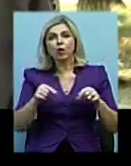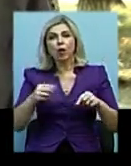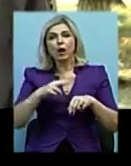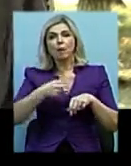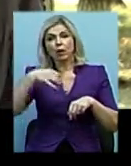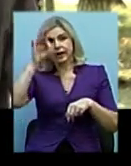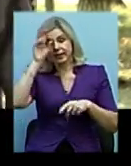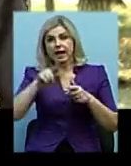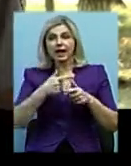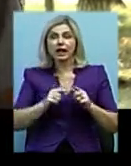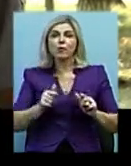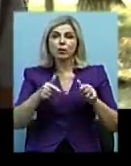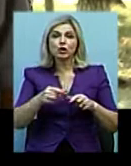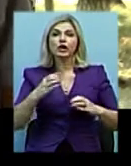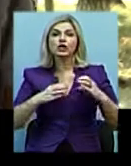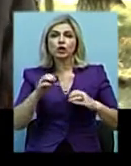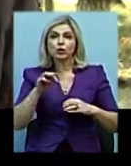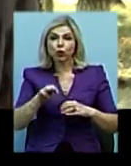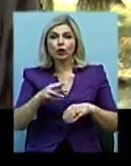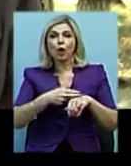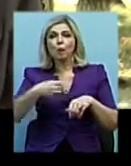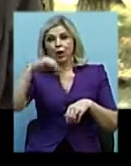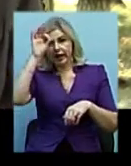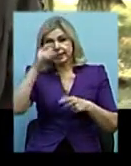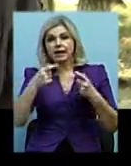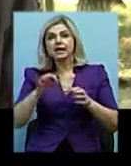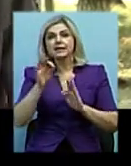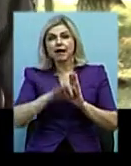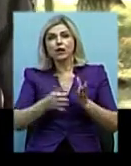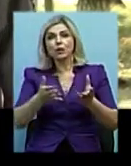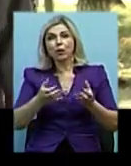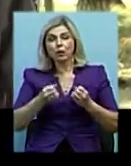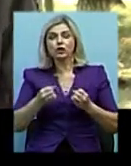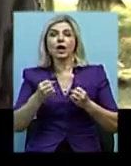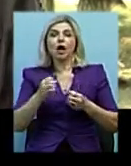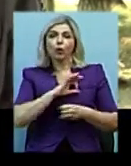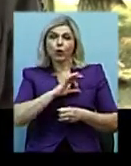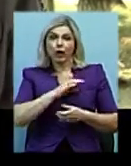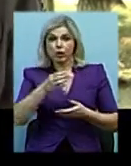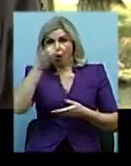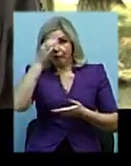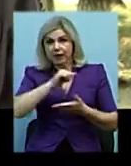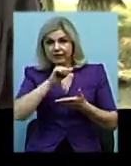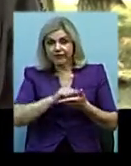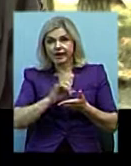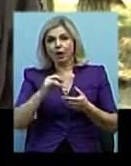до інституту поліції, де ви відразу ж отримаєте юридичну освіту і офіцерське звання, і поліцейського.